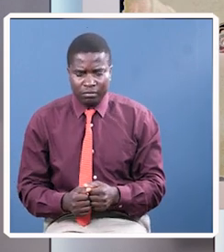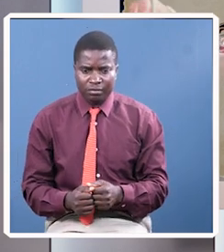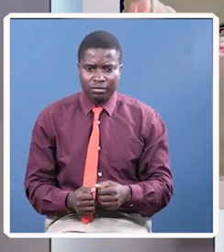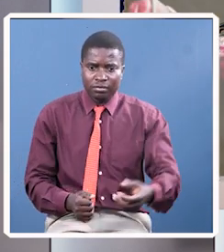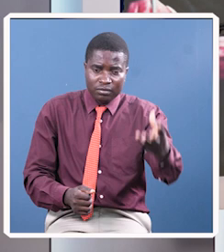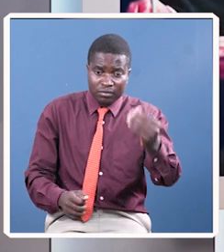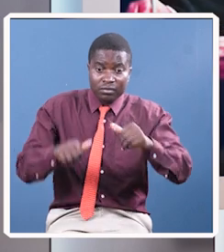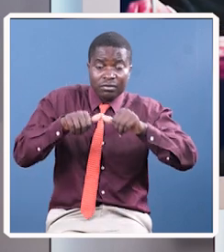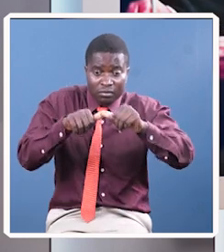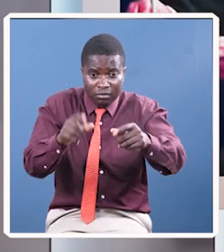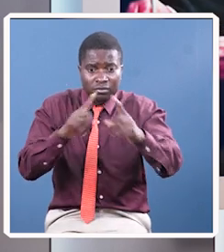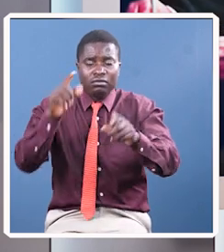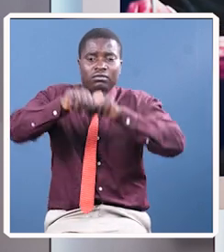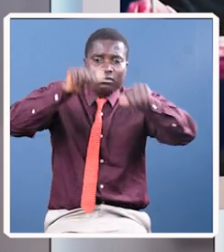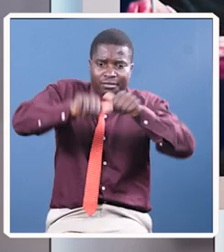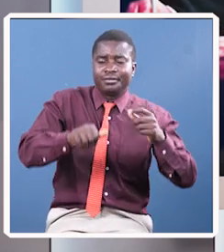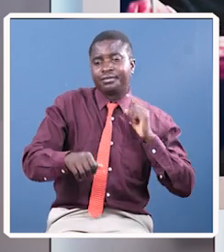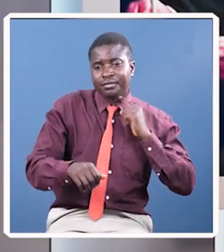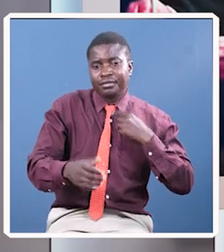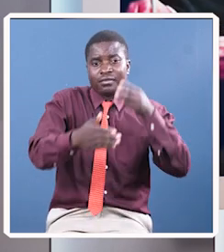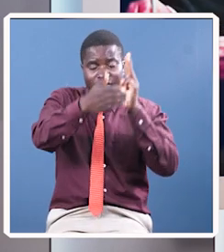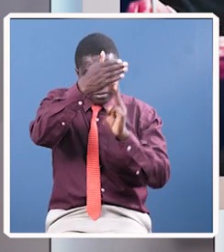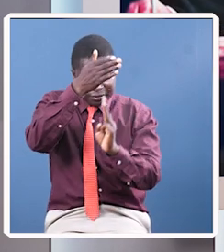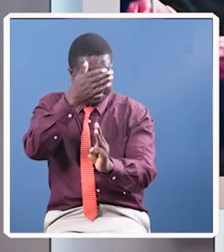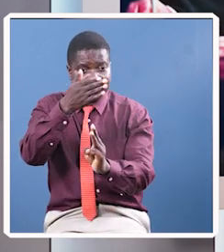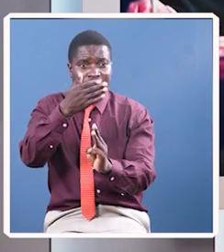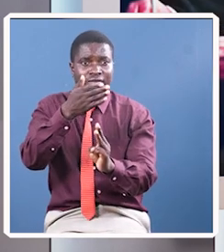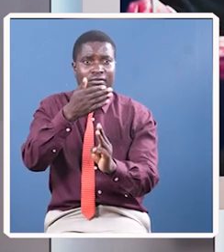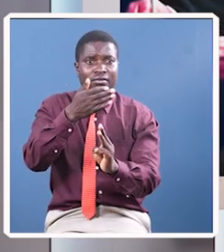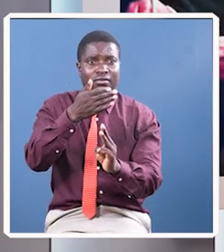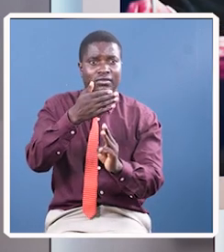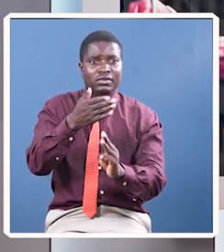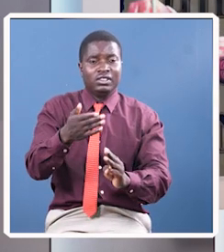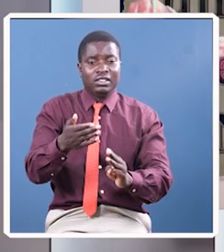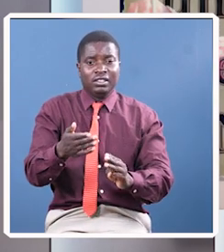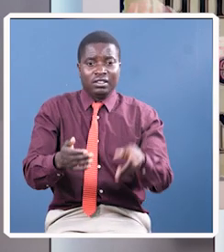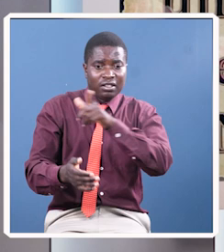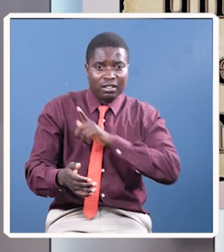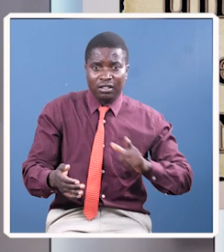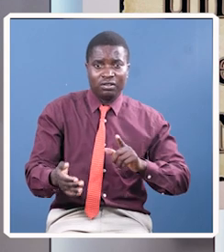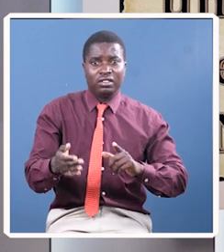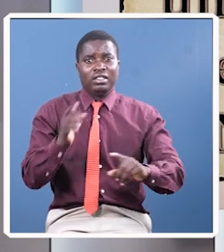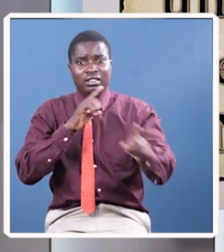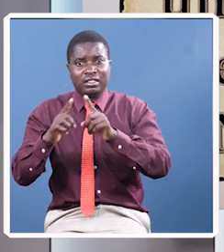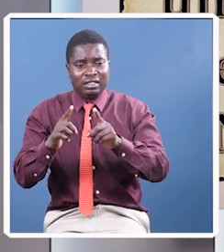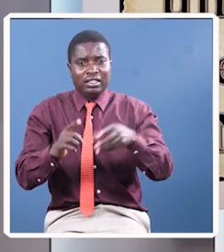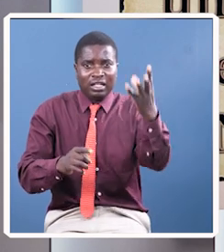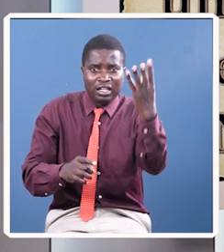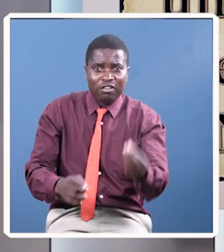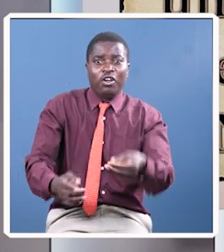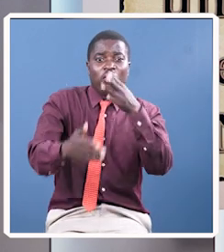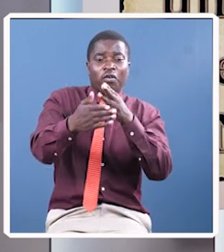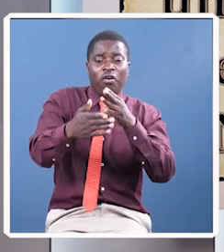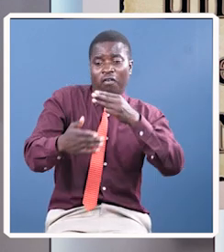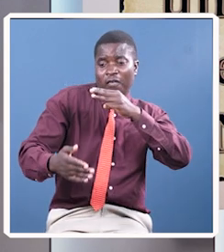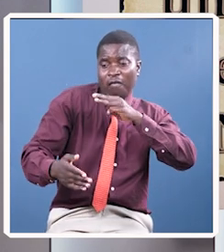Rinoendera mberi roti muprofita wenema anoti kune vanozvikudza, ya verse 17, Jehovha akati muchava nerugare.